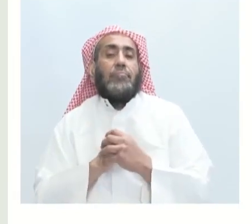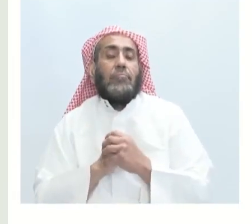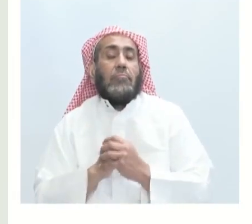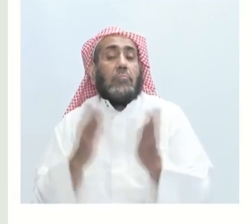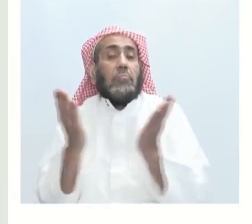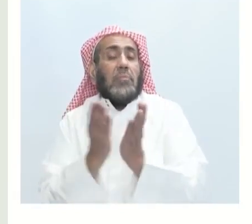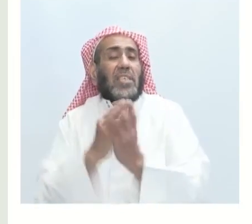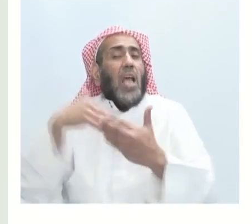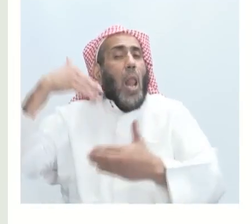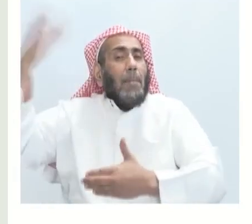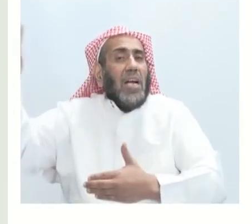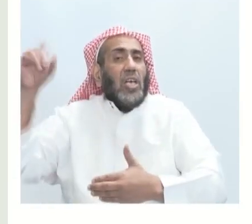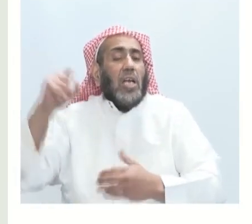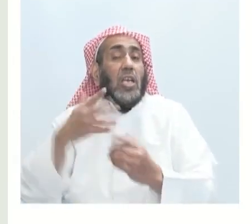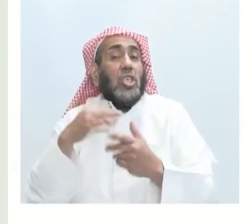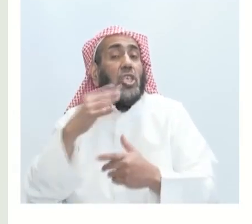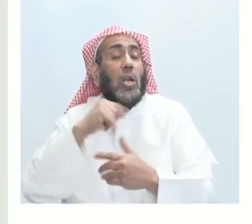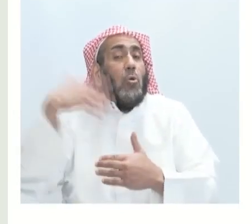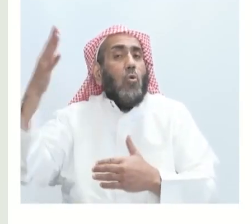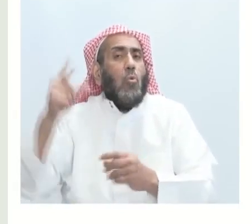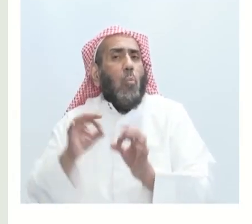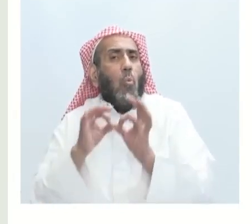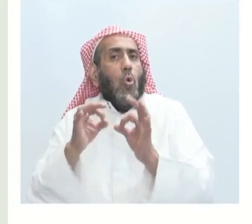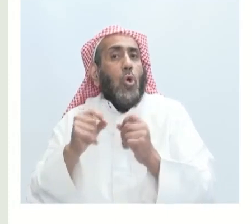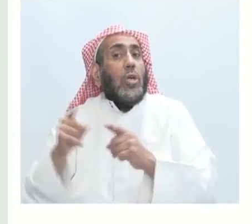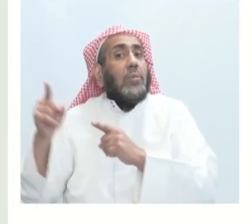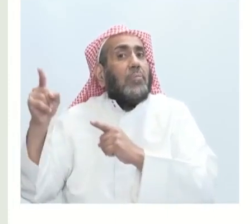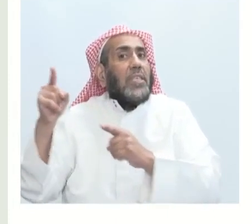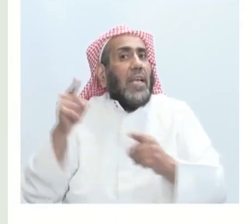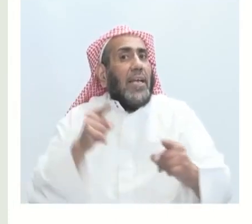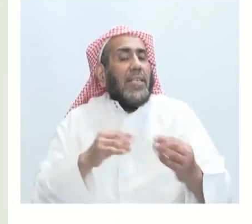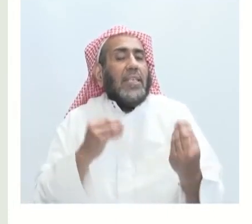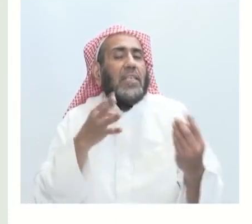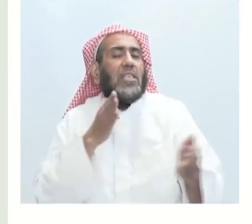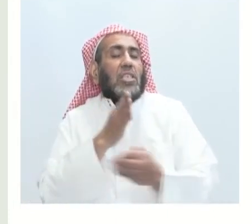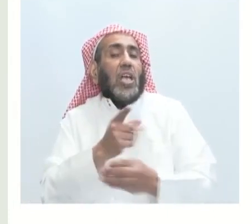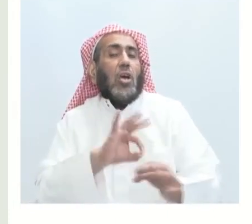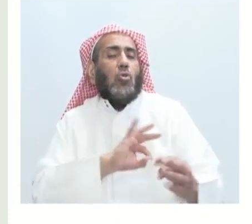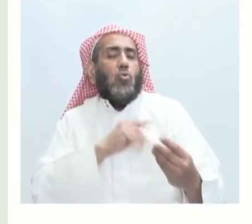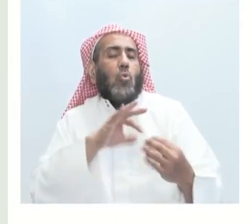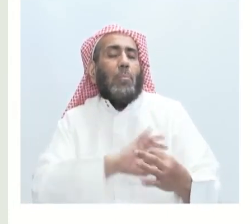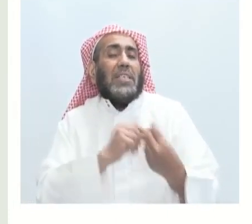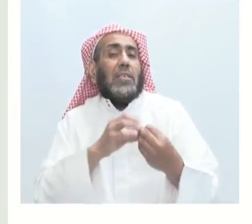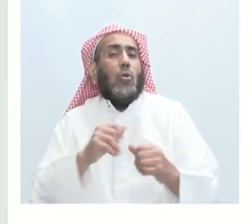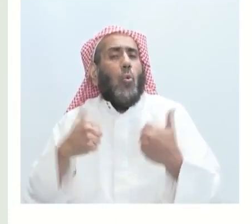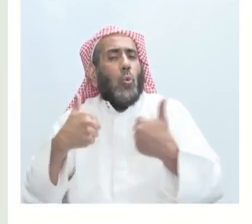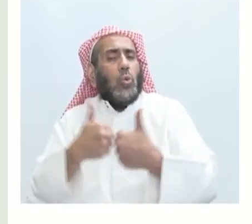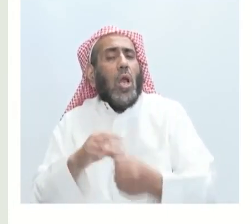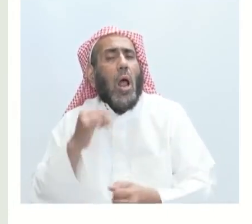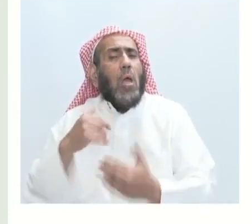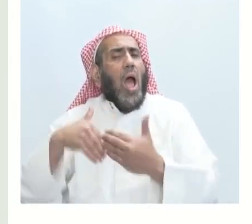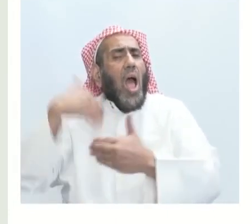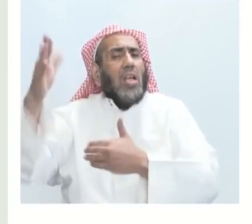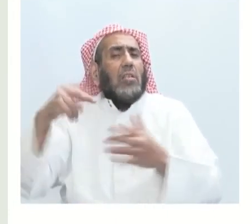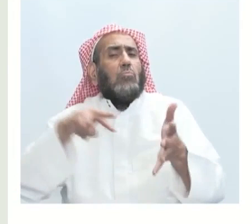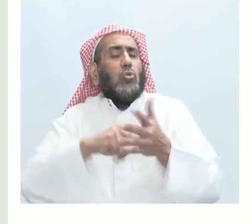مدرسه المهجر كان الشعر العربي في المهجر يمثل امتداد للاتجاه الرومانسي في الشعر العربي الحديث والمهجرون طبعا هي اسر عربيه هاجرت